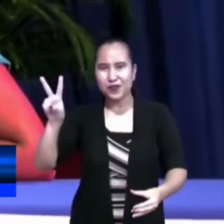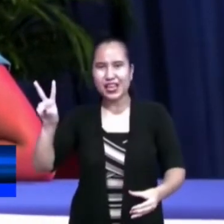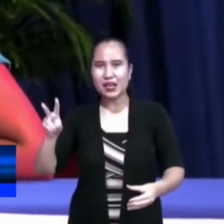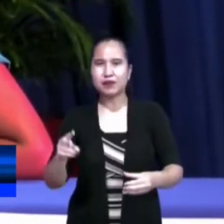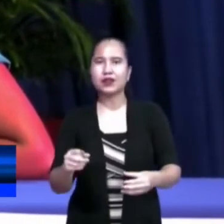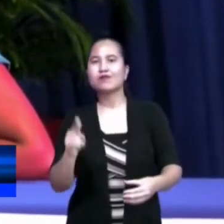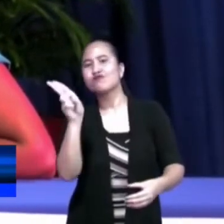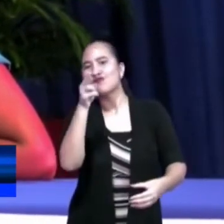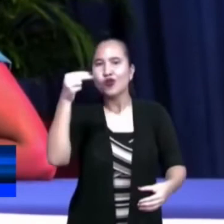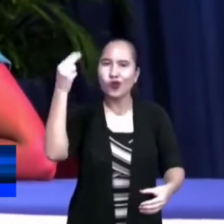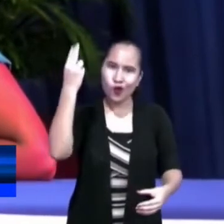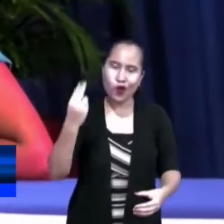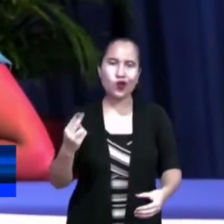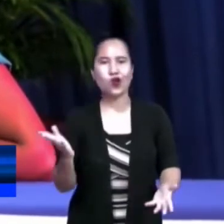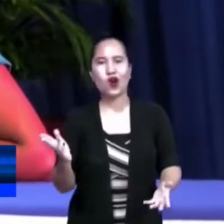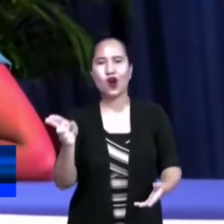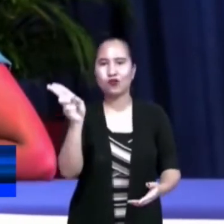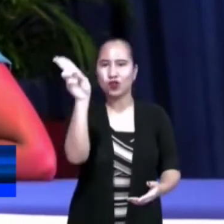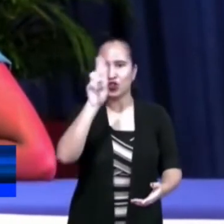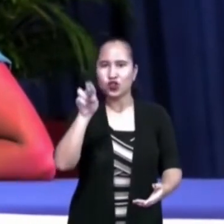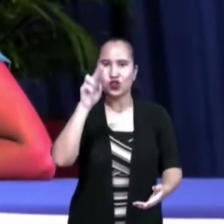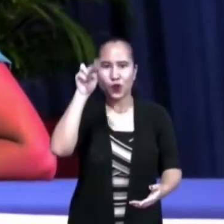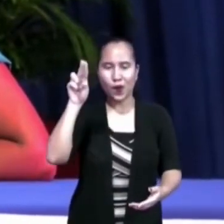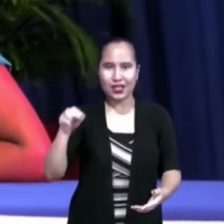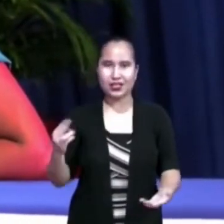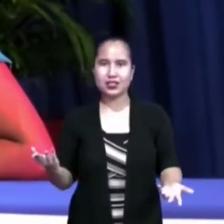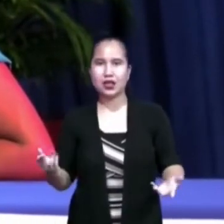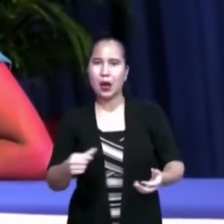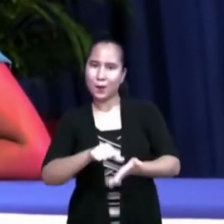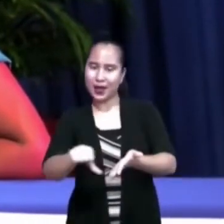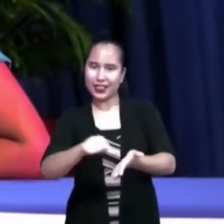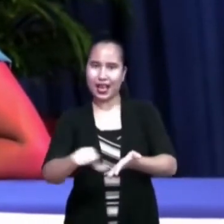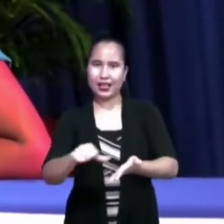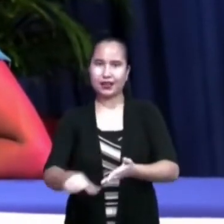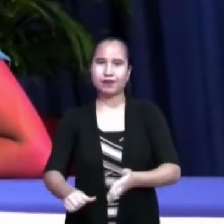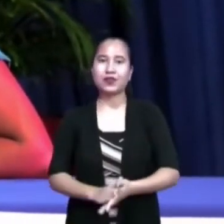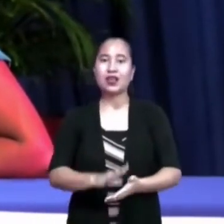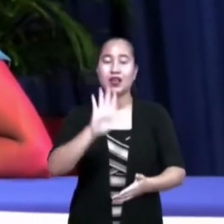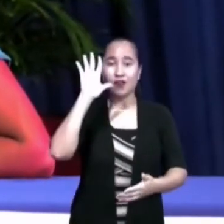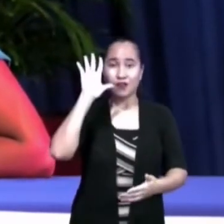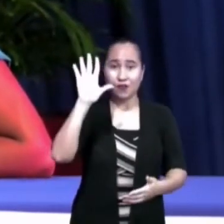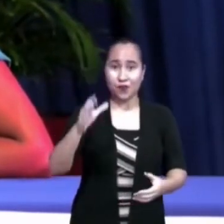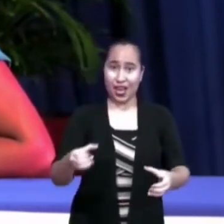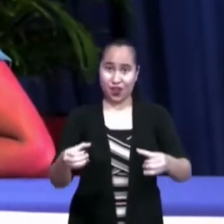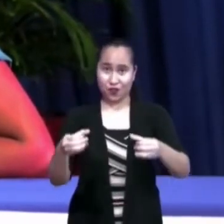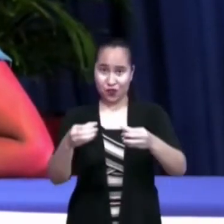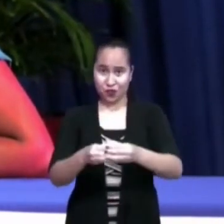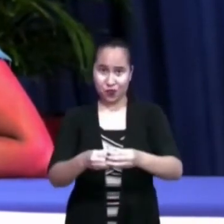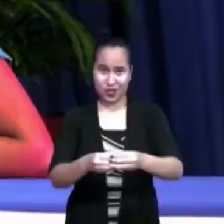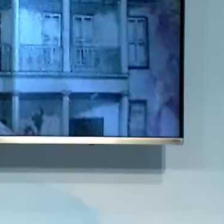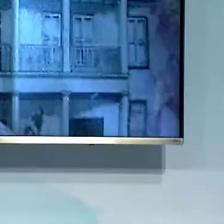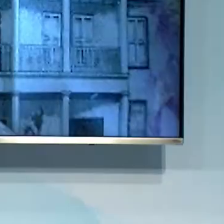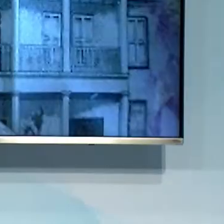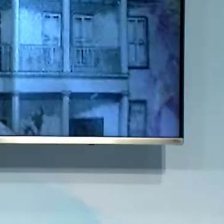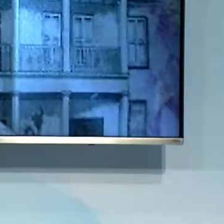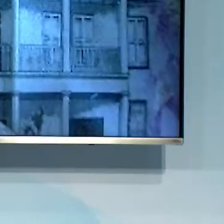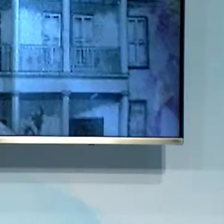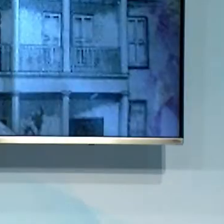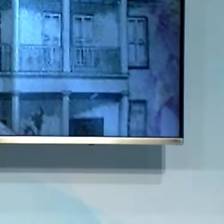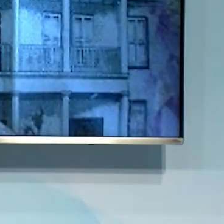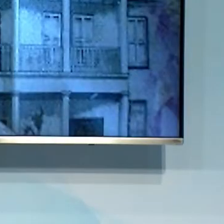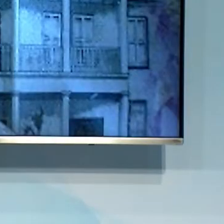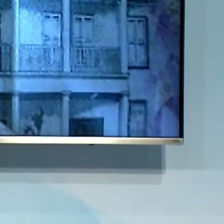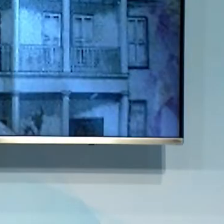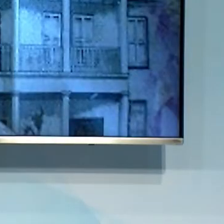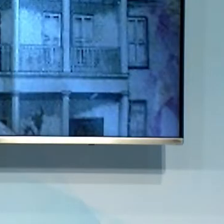betalingen. Ja, dus er zijn 5 groepen die vallen onder werknemers en kleinzelfstandigen. Angela